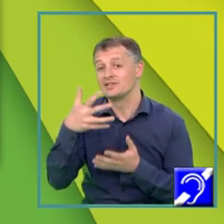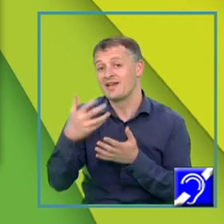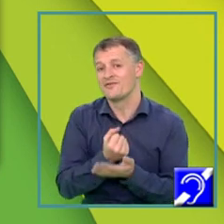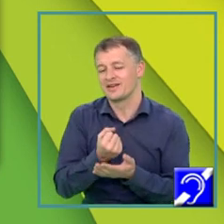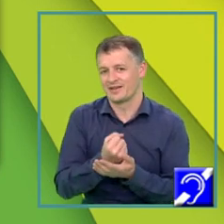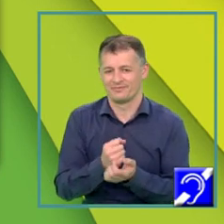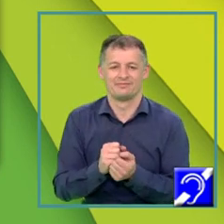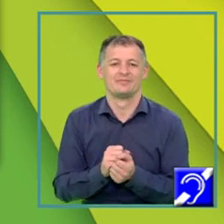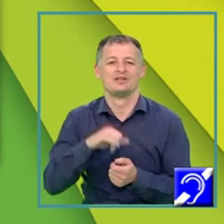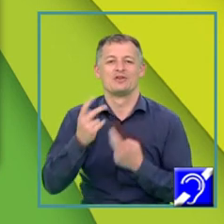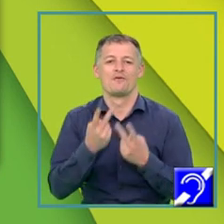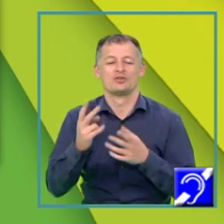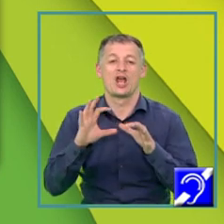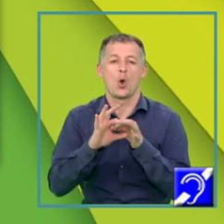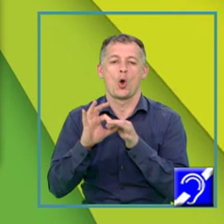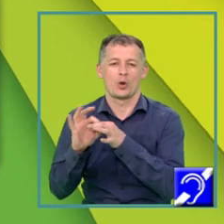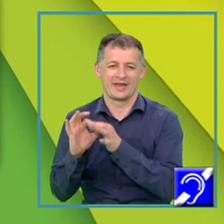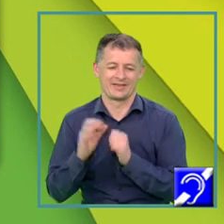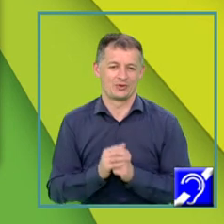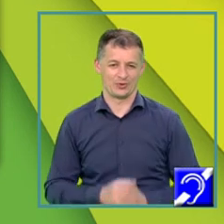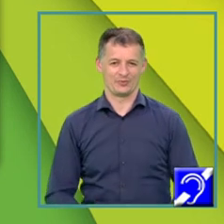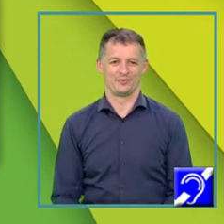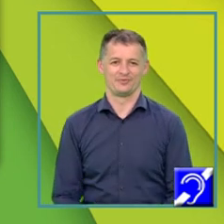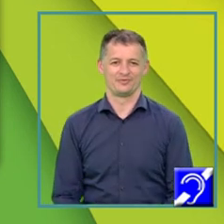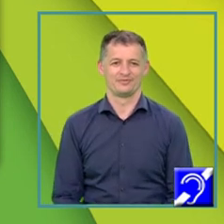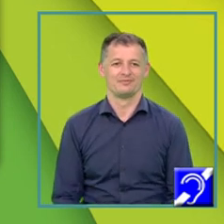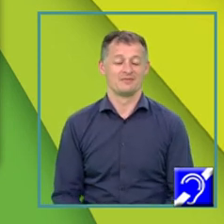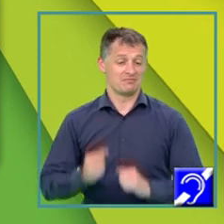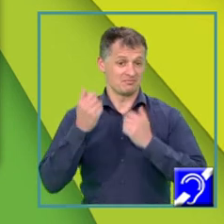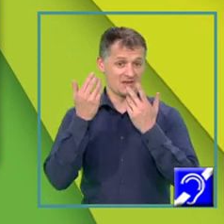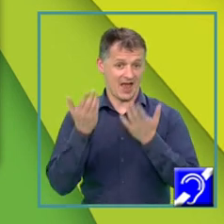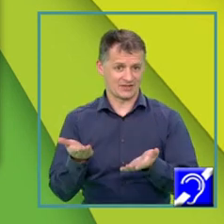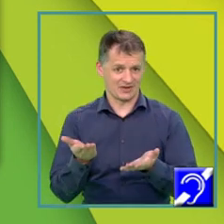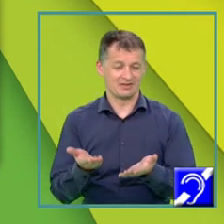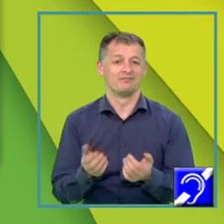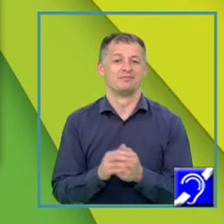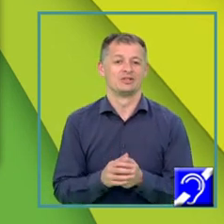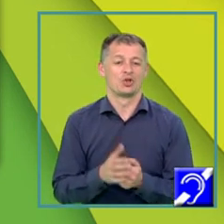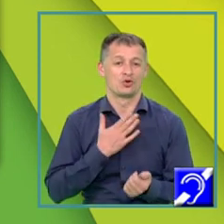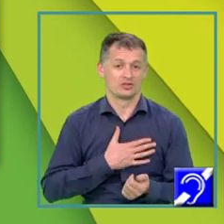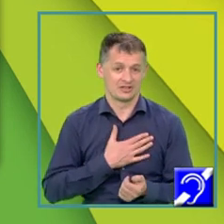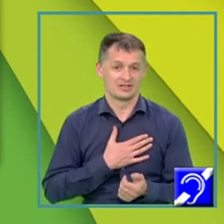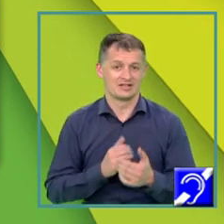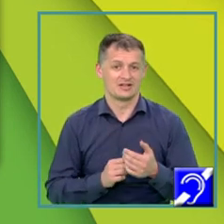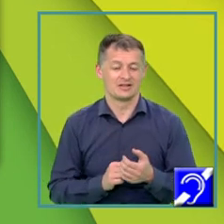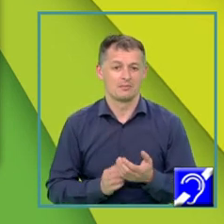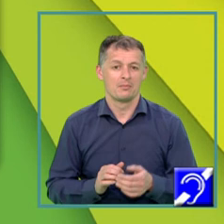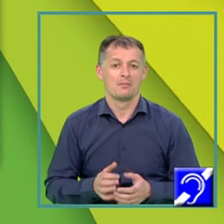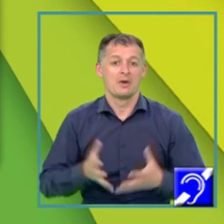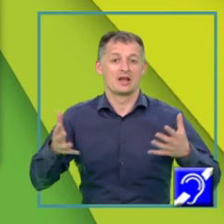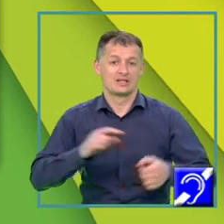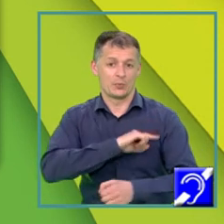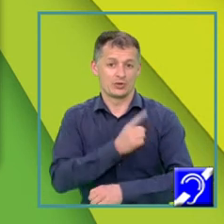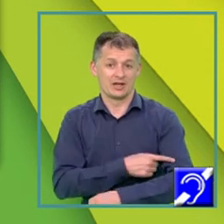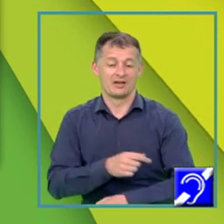de conector, de cauzalitate, respectiv de efect. Astfel, Deoarece dorește să-și consolideze puterea, Ceaușescu